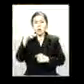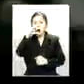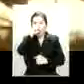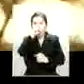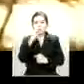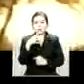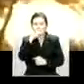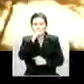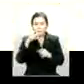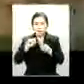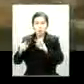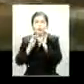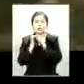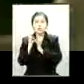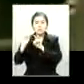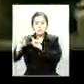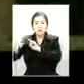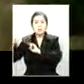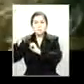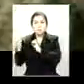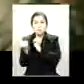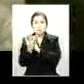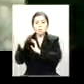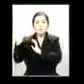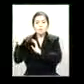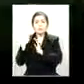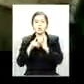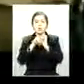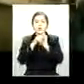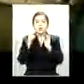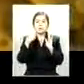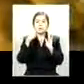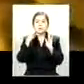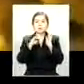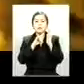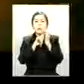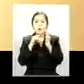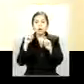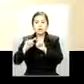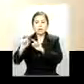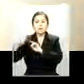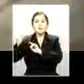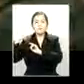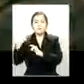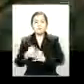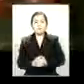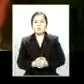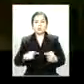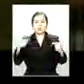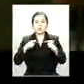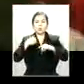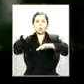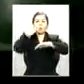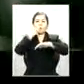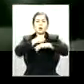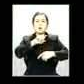กและ Angels and Demons เทวากับซาตานที่สร้างจากนวนิยายของแดนบราวน์ทำให้รอนโฮเวิร์ดผู้กำกับภาพย